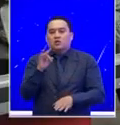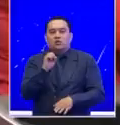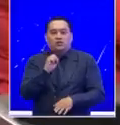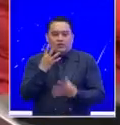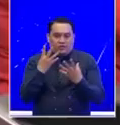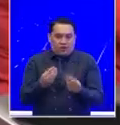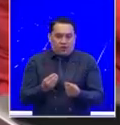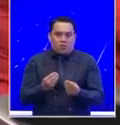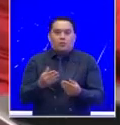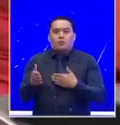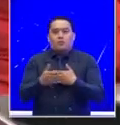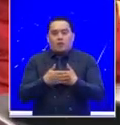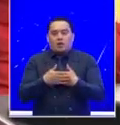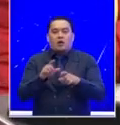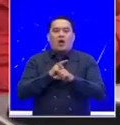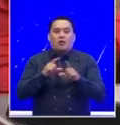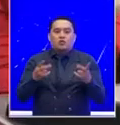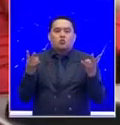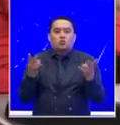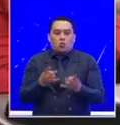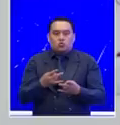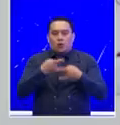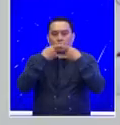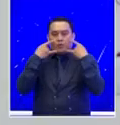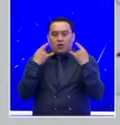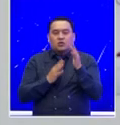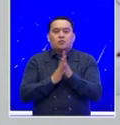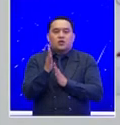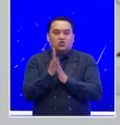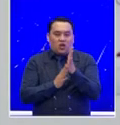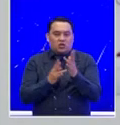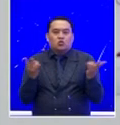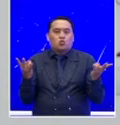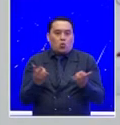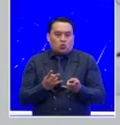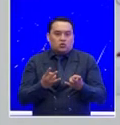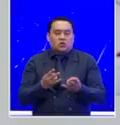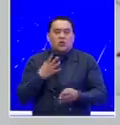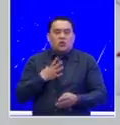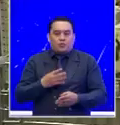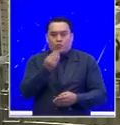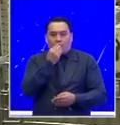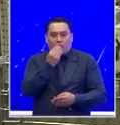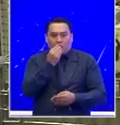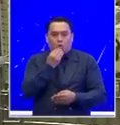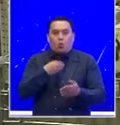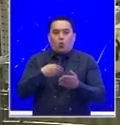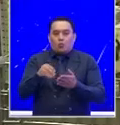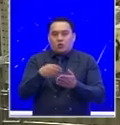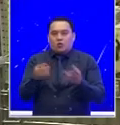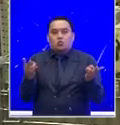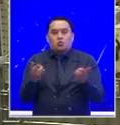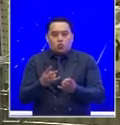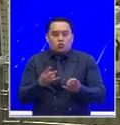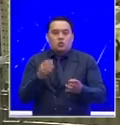день. Перед посещением данных объектов необходимо надеть маски и перчатки. Стоит отметить, запастись продуктами питания или купить